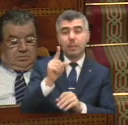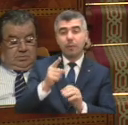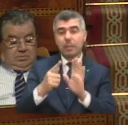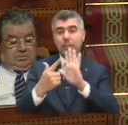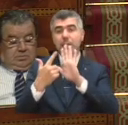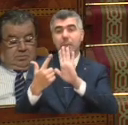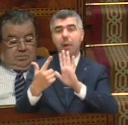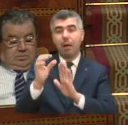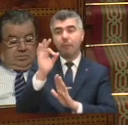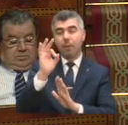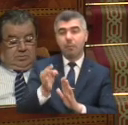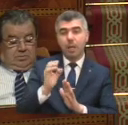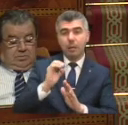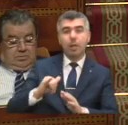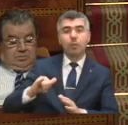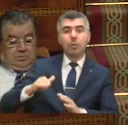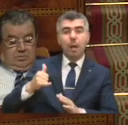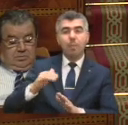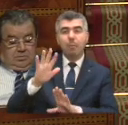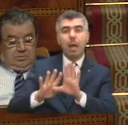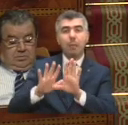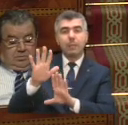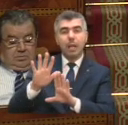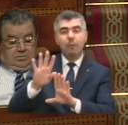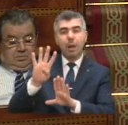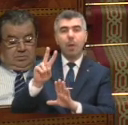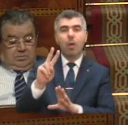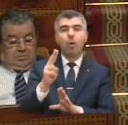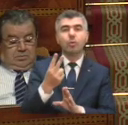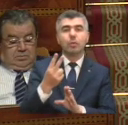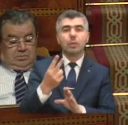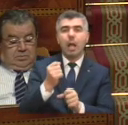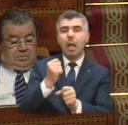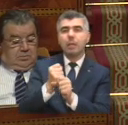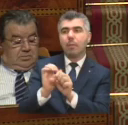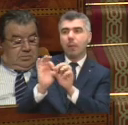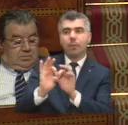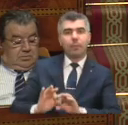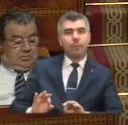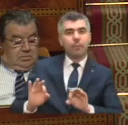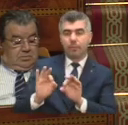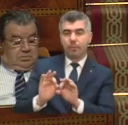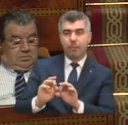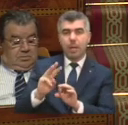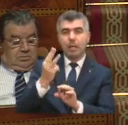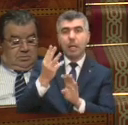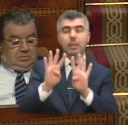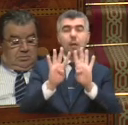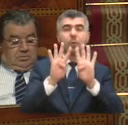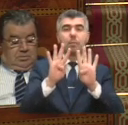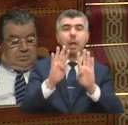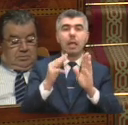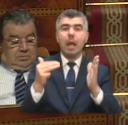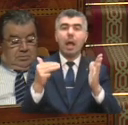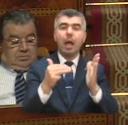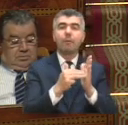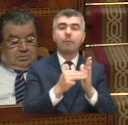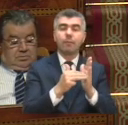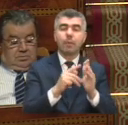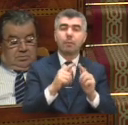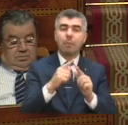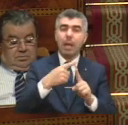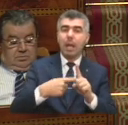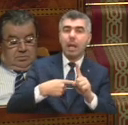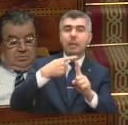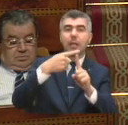32.7% ديال الشباب من فئات 15 24 سنه عاطلين. سيد الوزير، 83,000 اضافه ديال العاطلين خلال